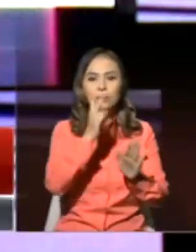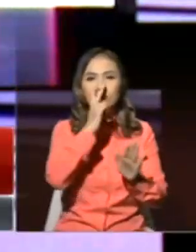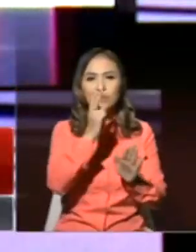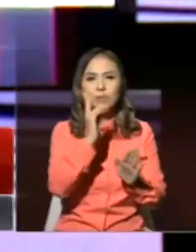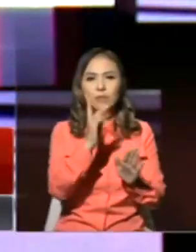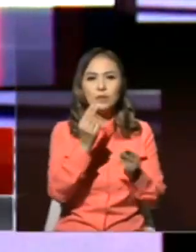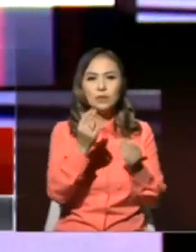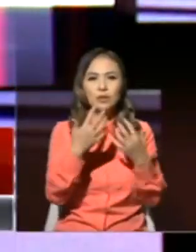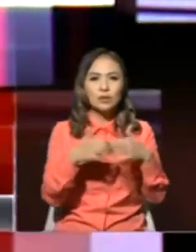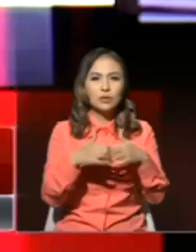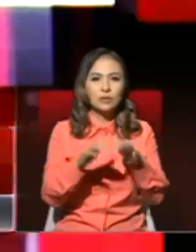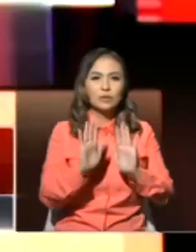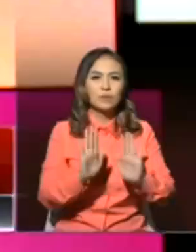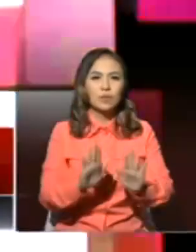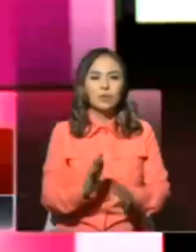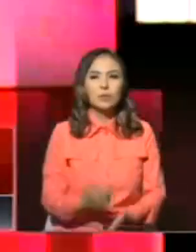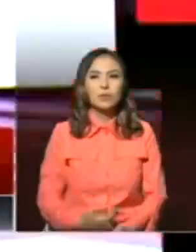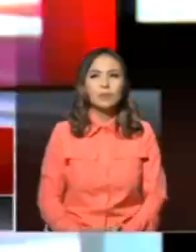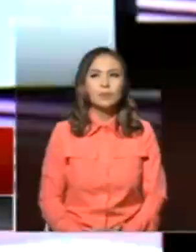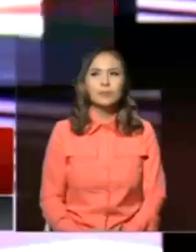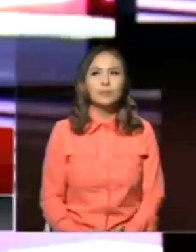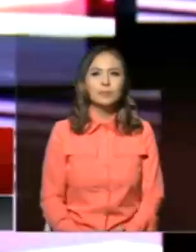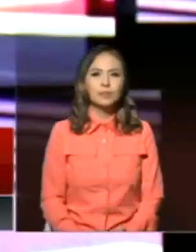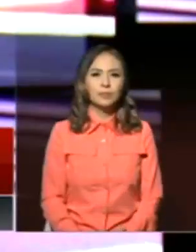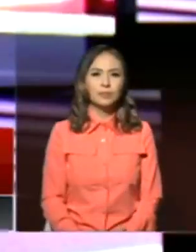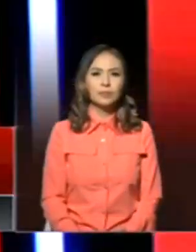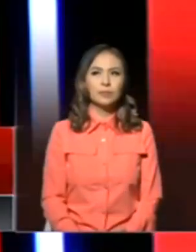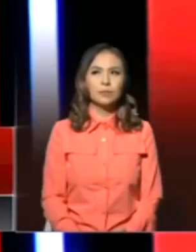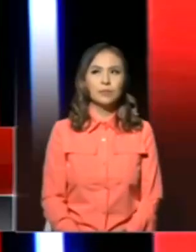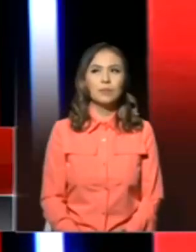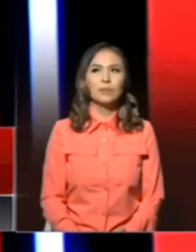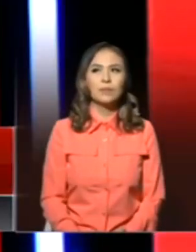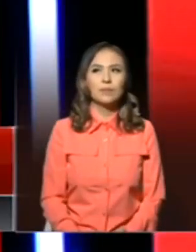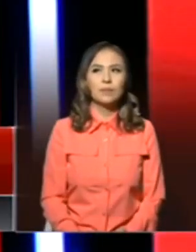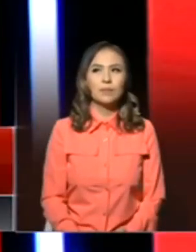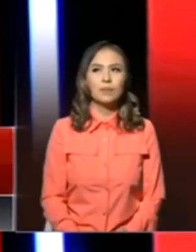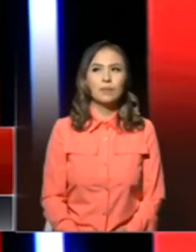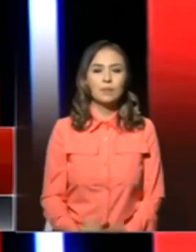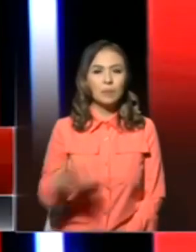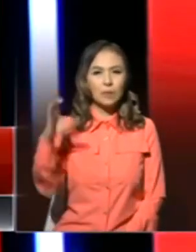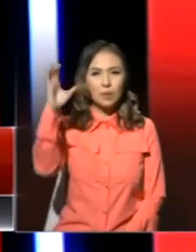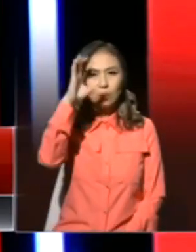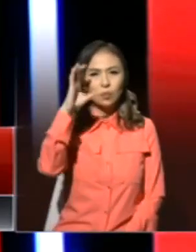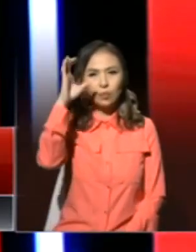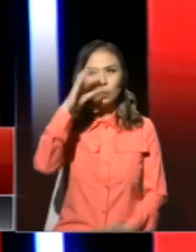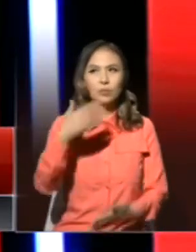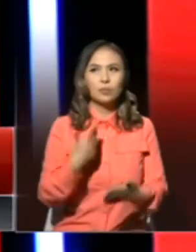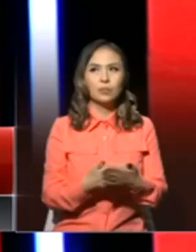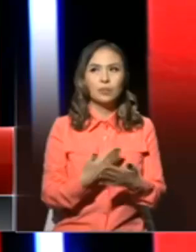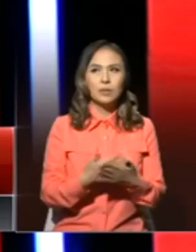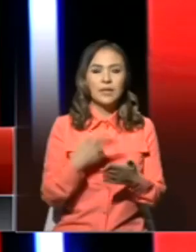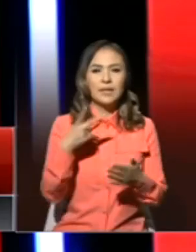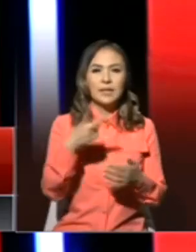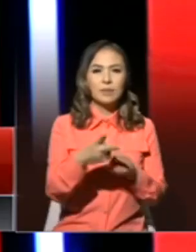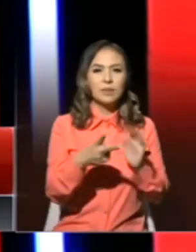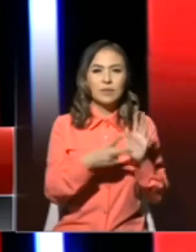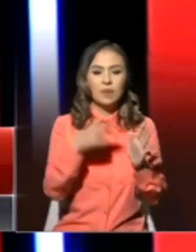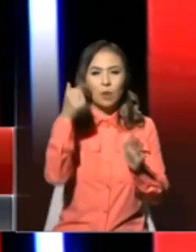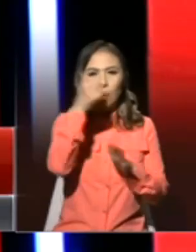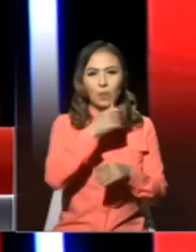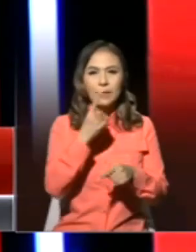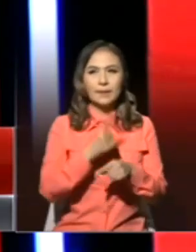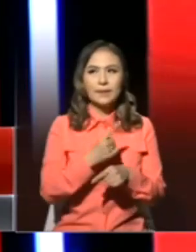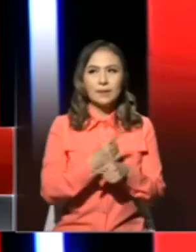санға ғана қарайды. Болды. Руслан мырза, сіз мен сұрағыма жауап бермедіңіз. Өзбекстанды мысалға келтірдім. 2007 жылы тыйым салынғанын